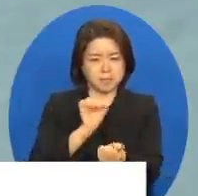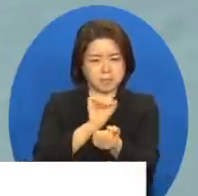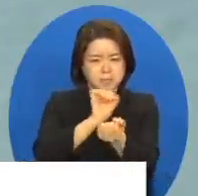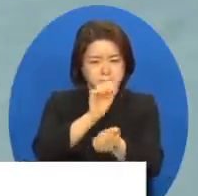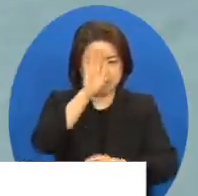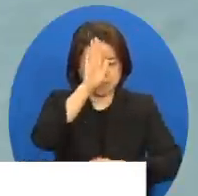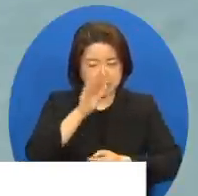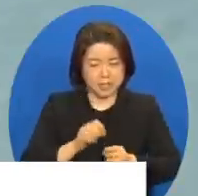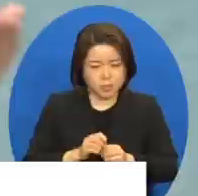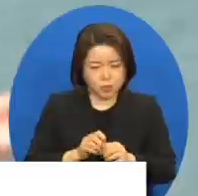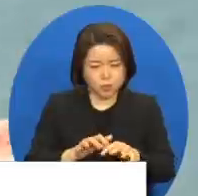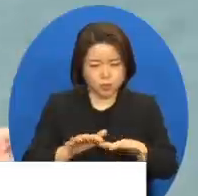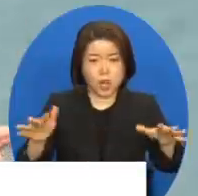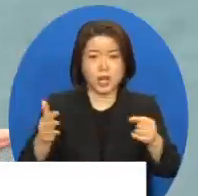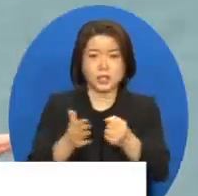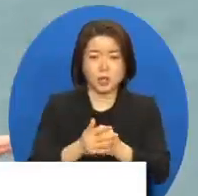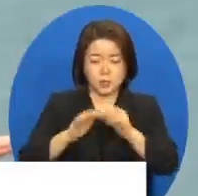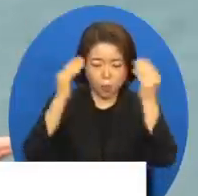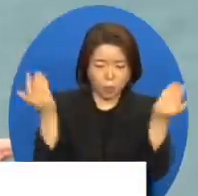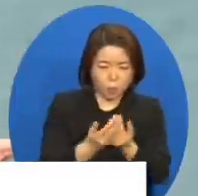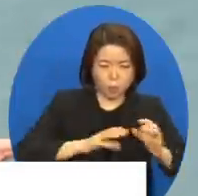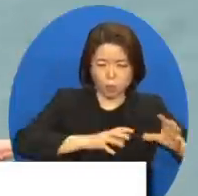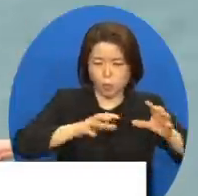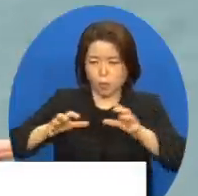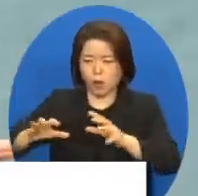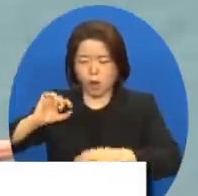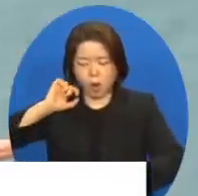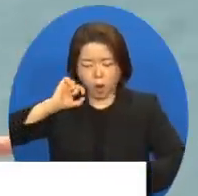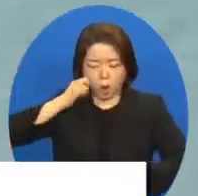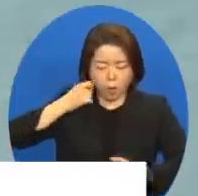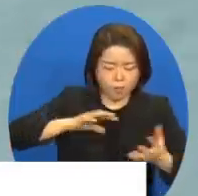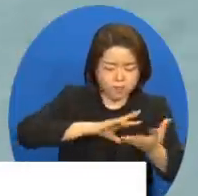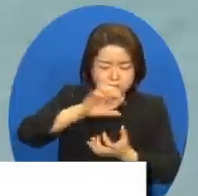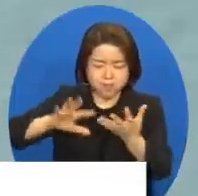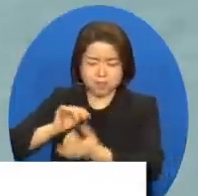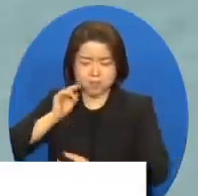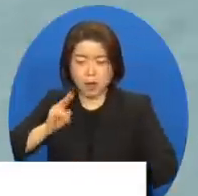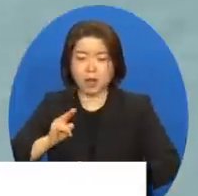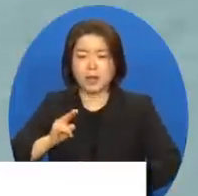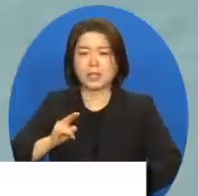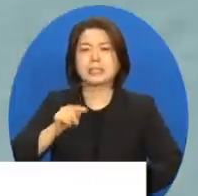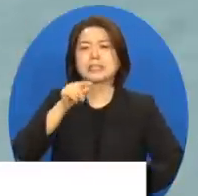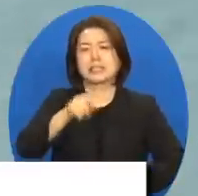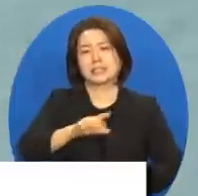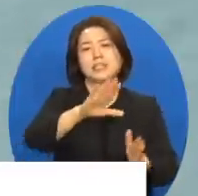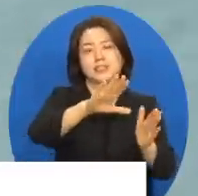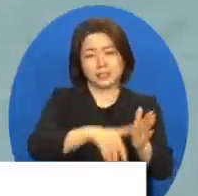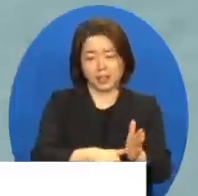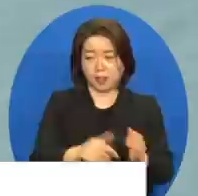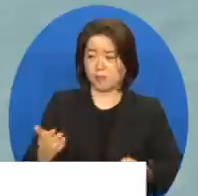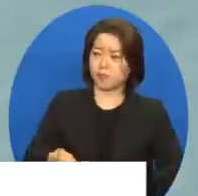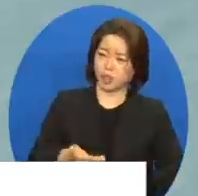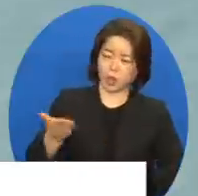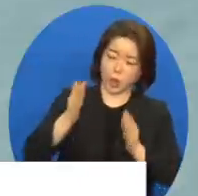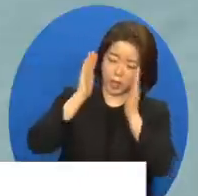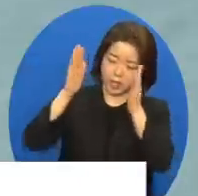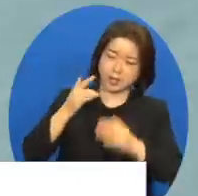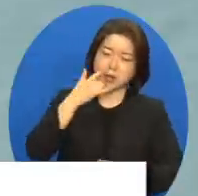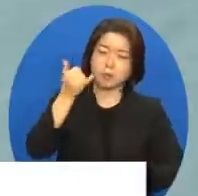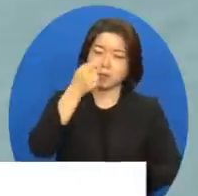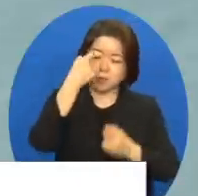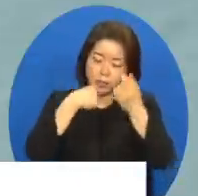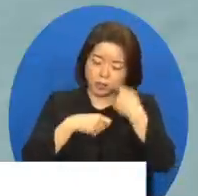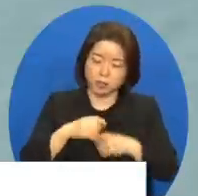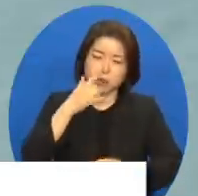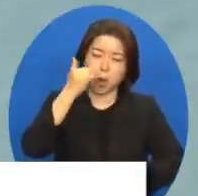확산으로 정말 전 세계가 난리가 아니었어. 그때 너희들을 향한 부모의 눈물,